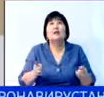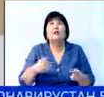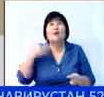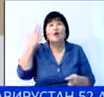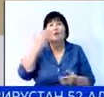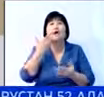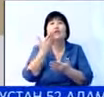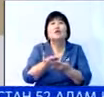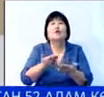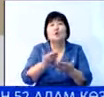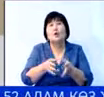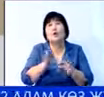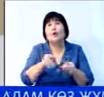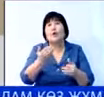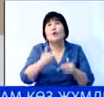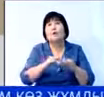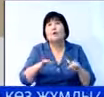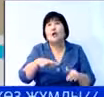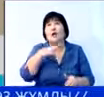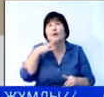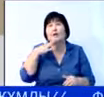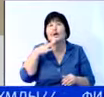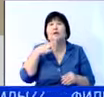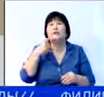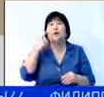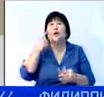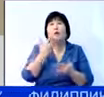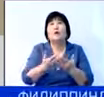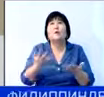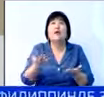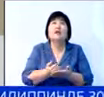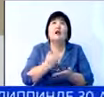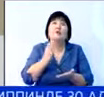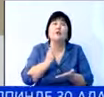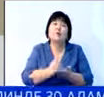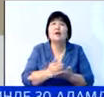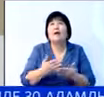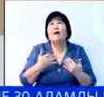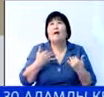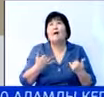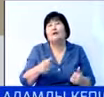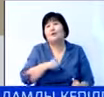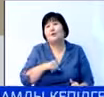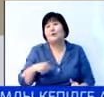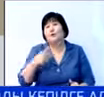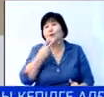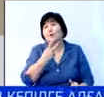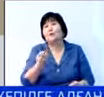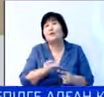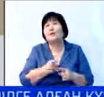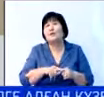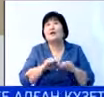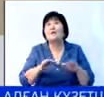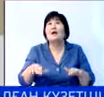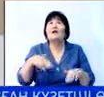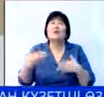мақсатын түсіндіріп, осы балаларға біраз мағлұмат беру болып табылып отыр. Қазір өздеріңіз көріп отқандай осы балалардың